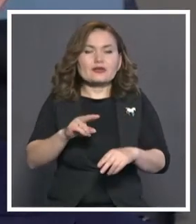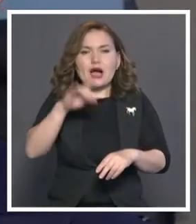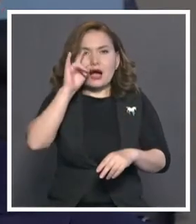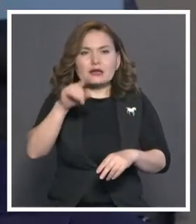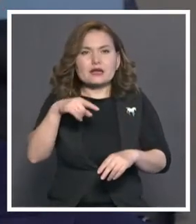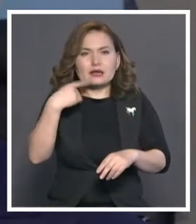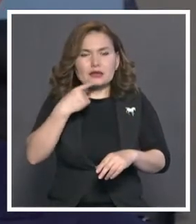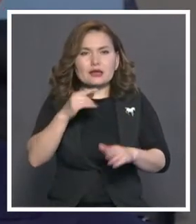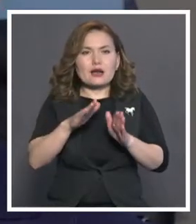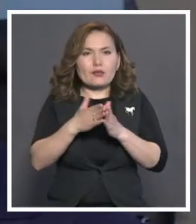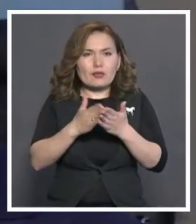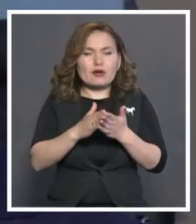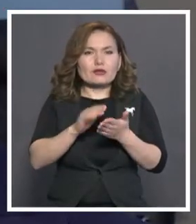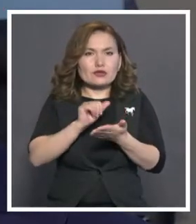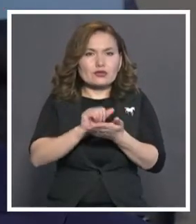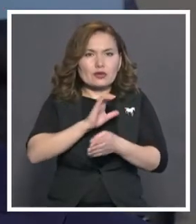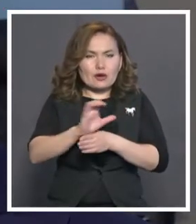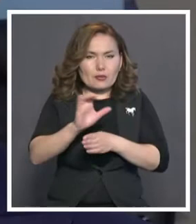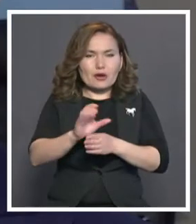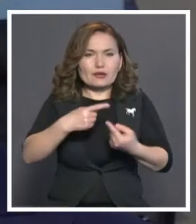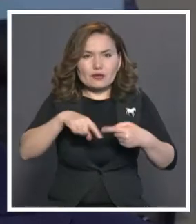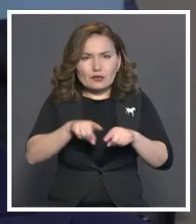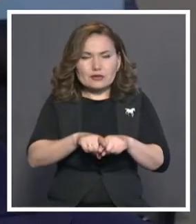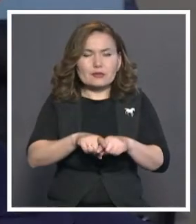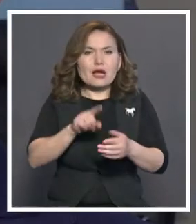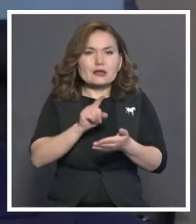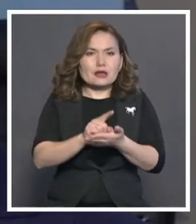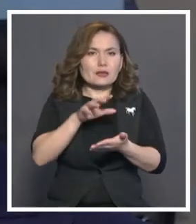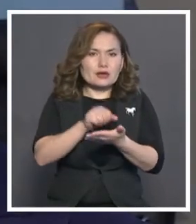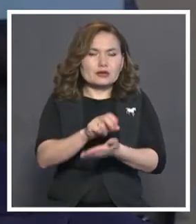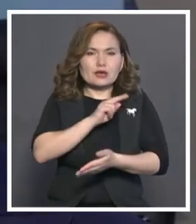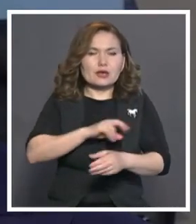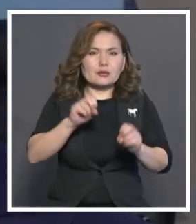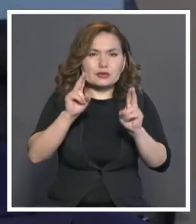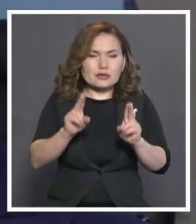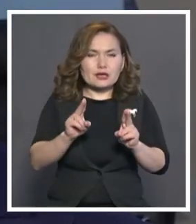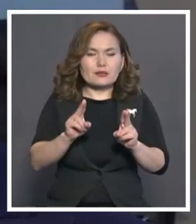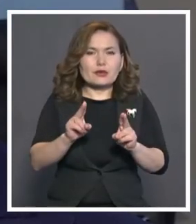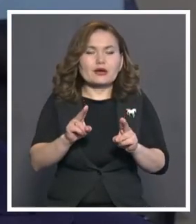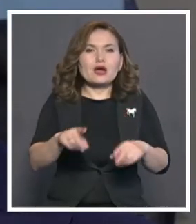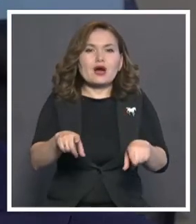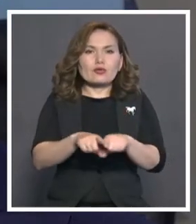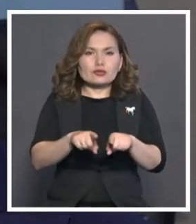айланысатын арнайы басқарма болған жоқ болатын. Қазіргі уақытта тіл комитетінде арнайы әдістеме басқармасы құрылды.